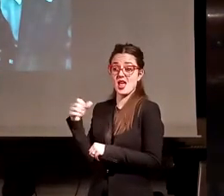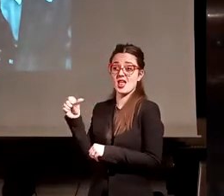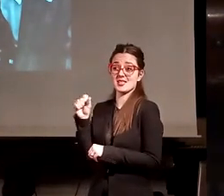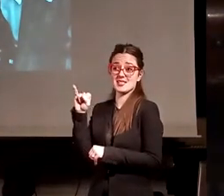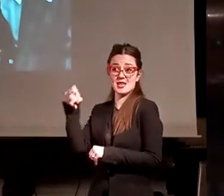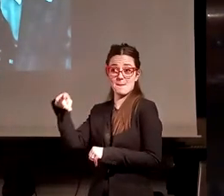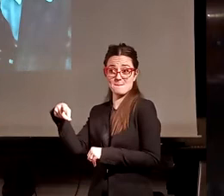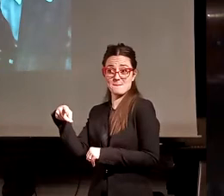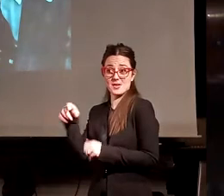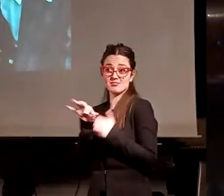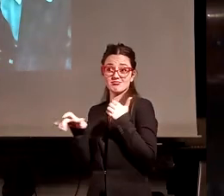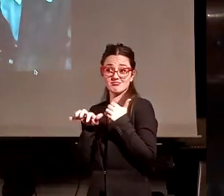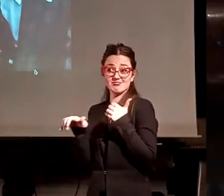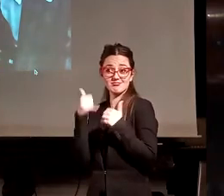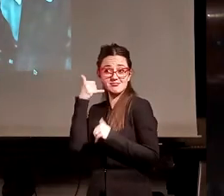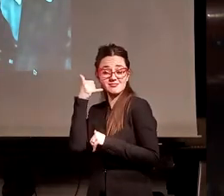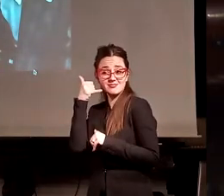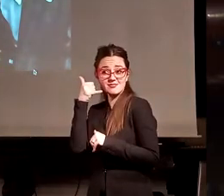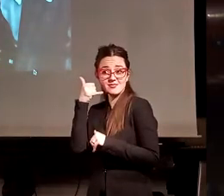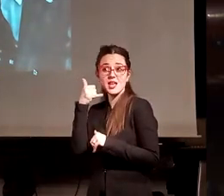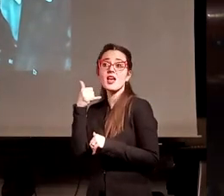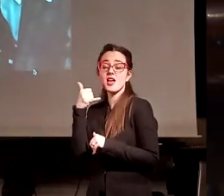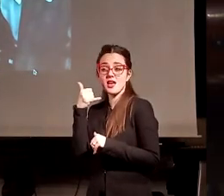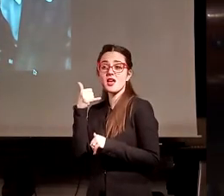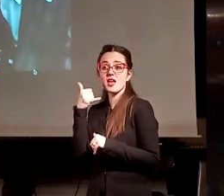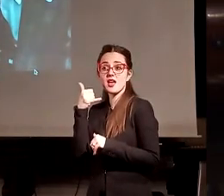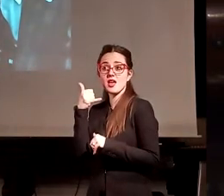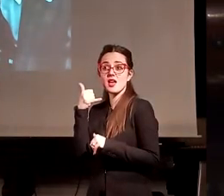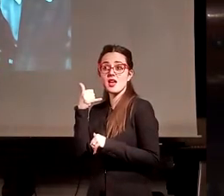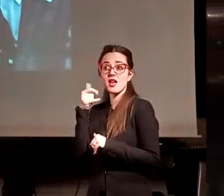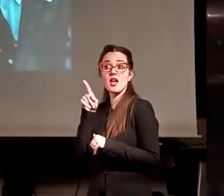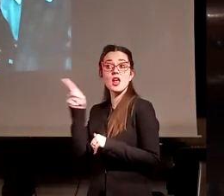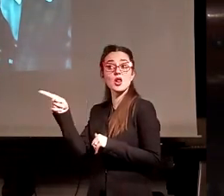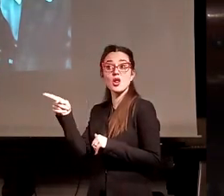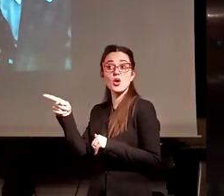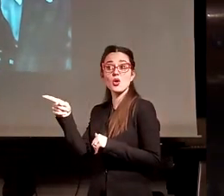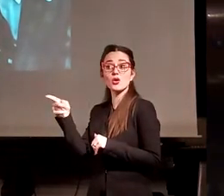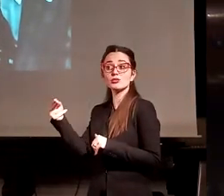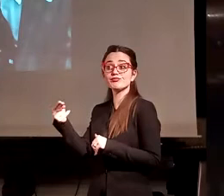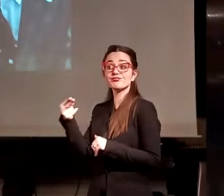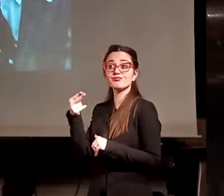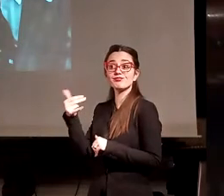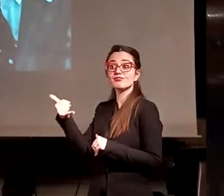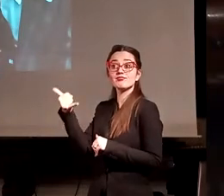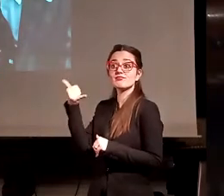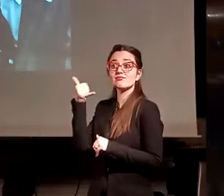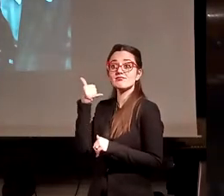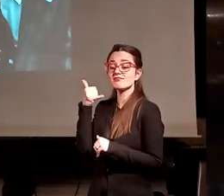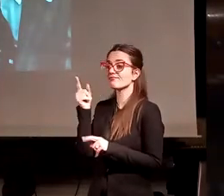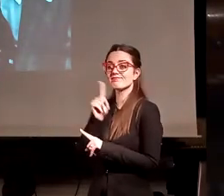diceva al numero eccetera e e i disgraziati non me l'hanno fatto subito era pomeriggio ero da solo in casa